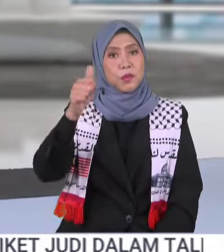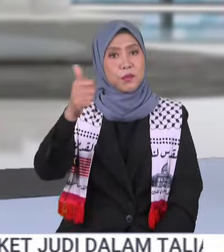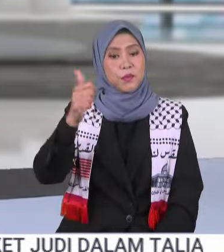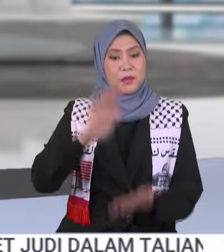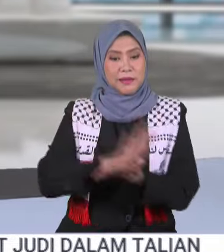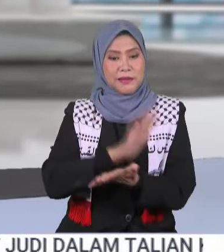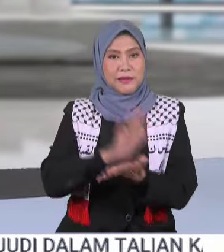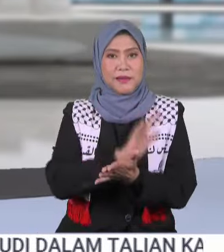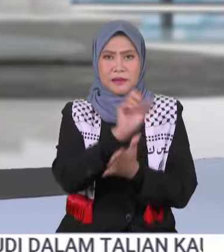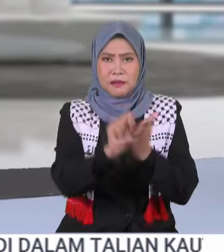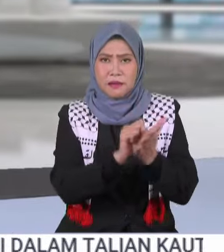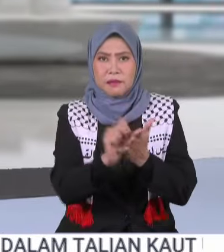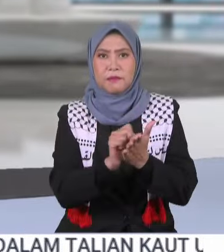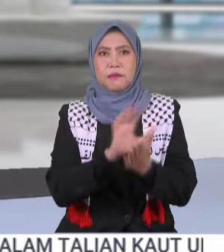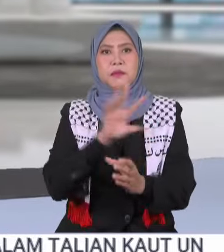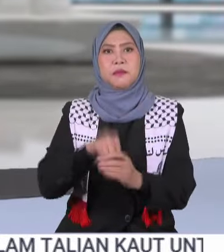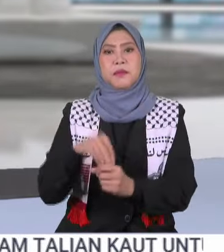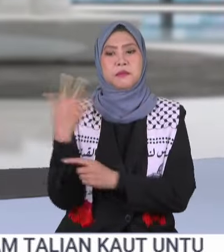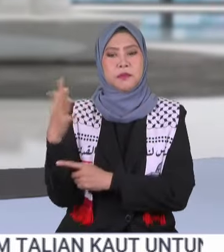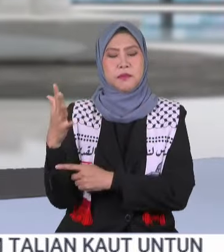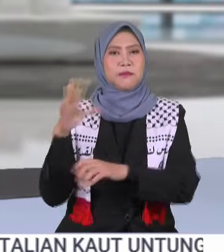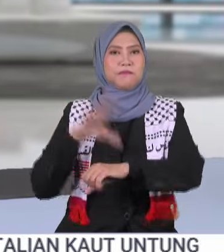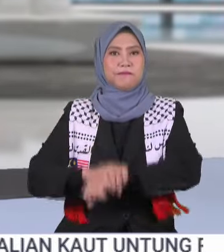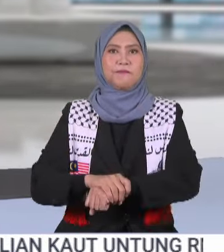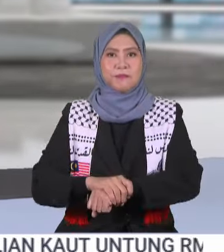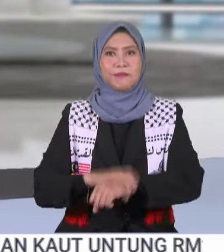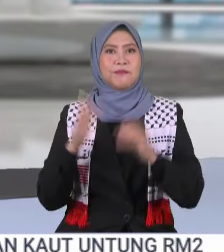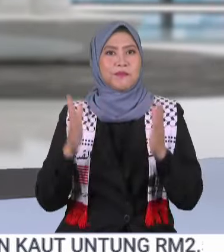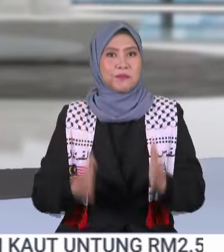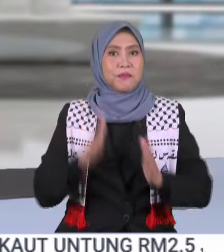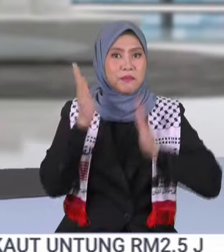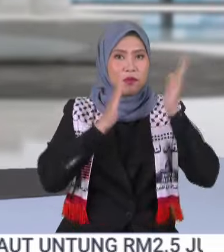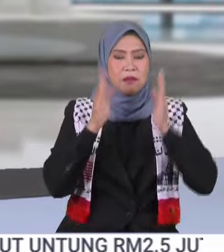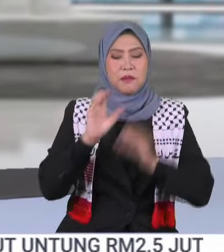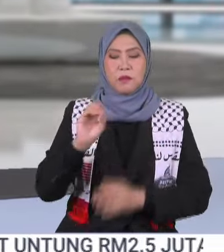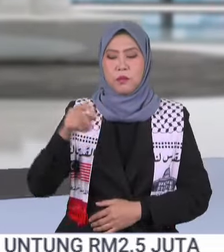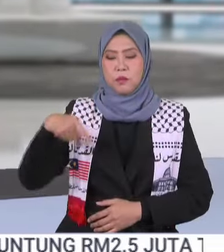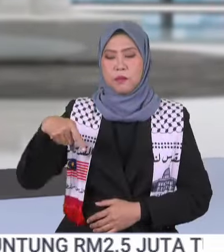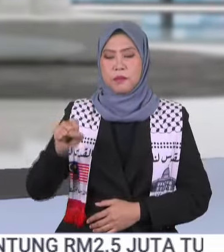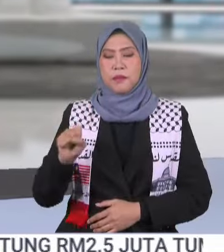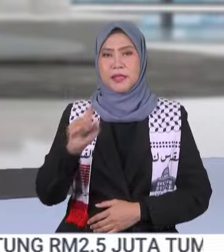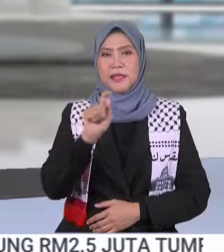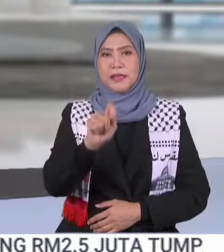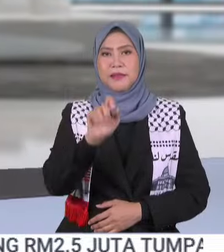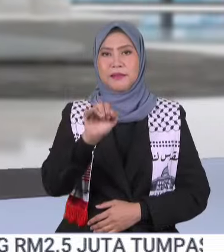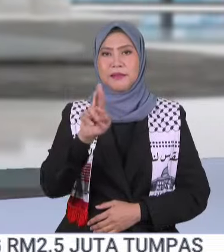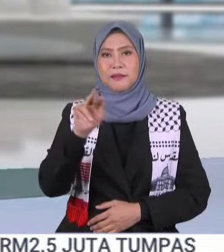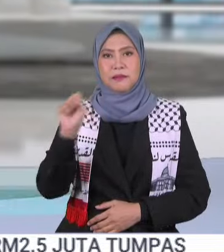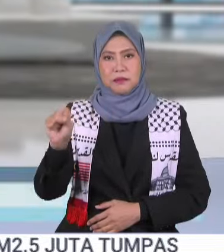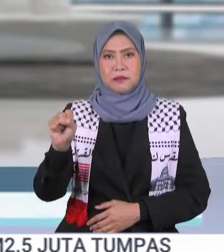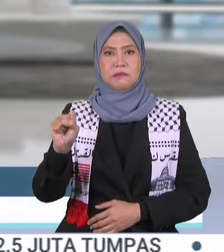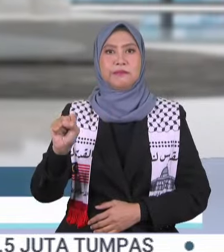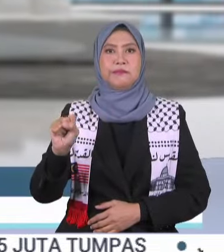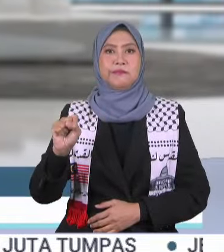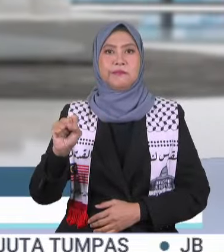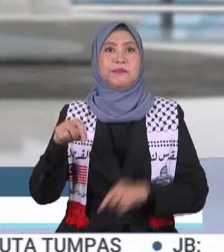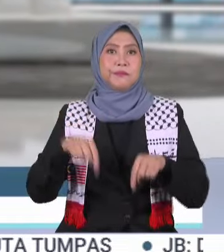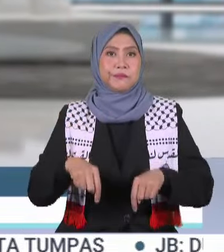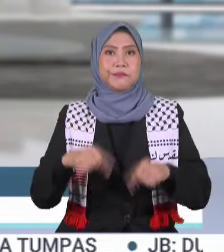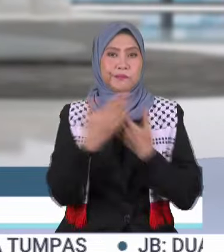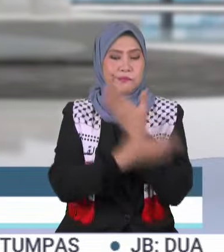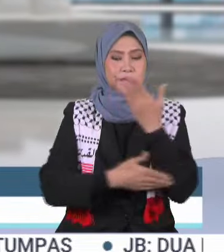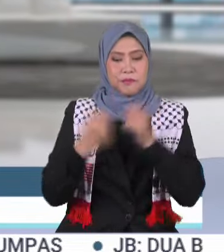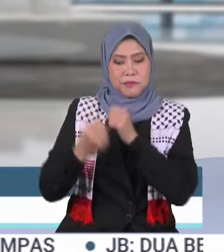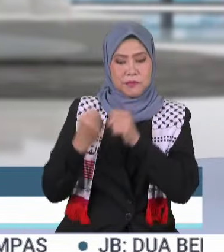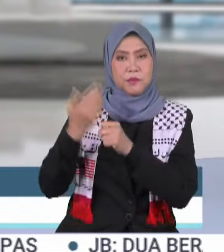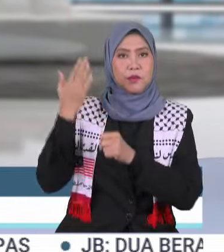10 kertas siasatan melibatkan 15 tangkapan warga tempatan telah dibuka menerusi op tiris di Ibu Negara sepanjang tahun lalu. Pengarah KPDN Kuala